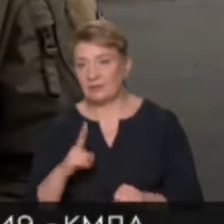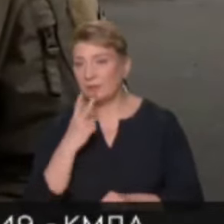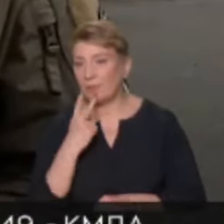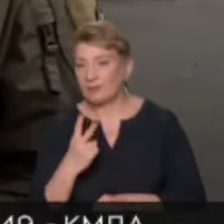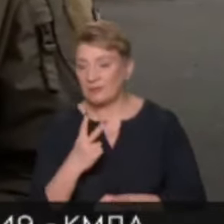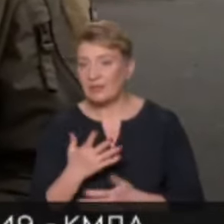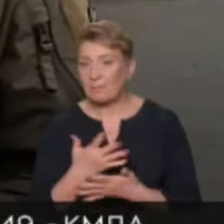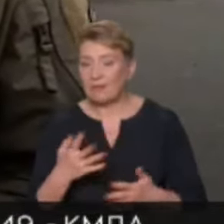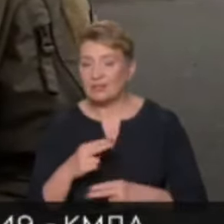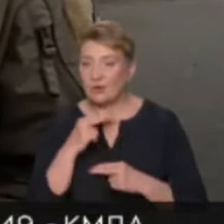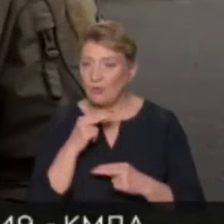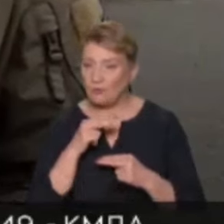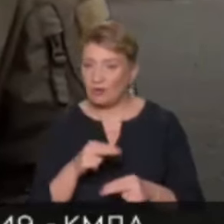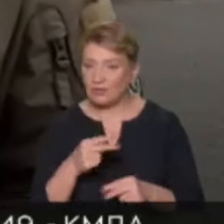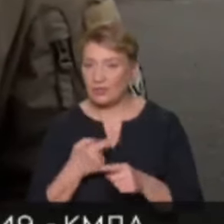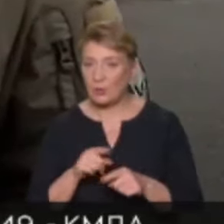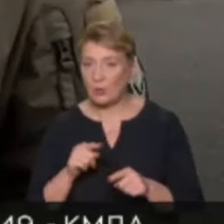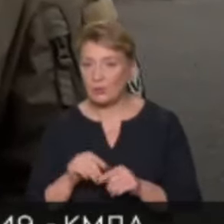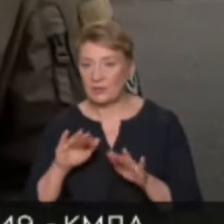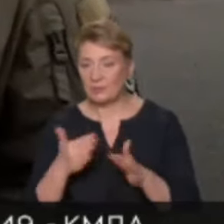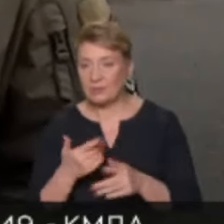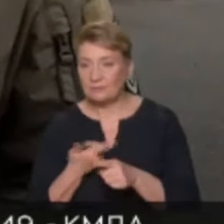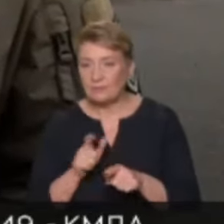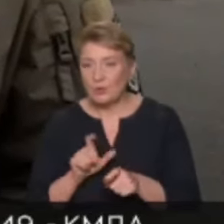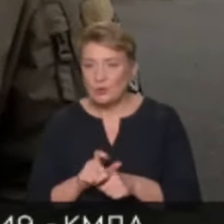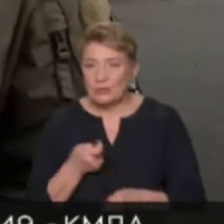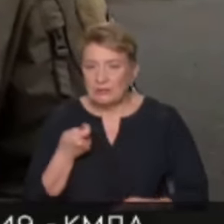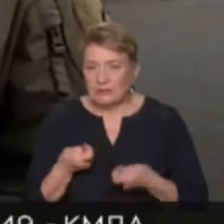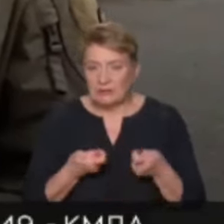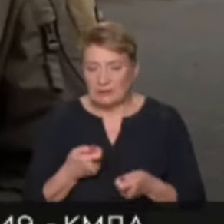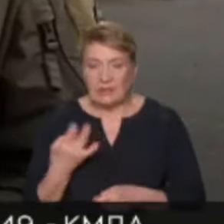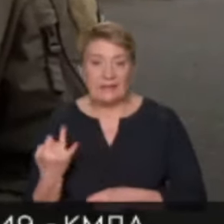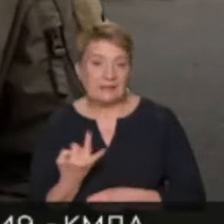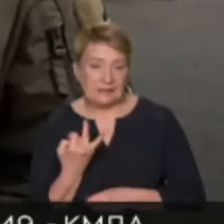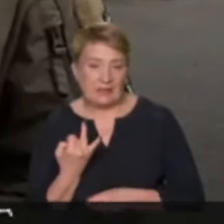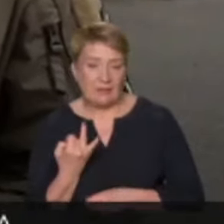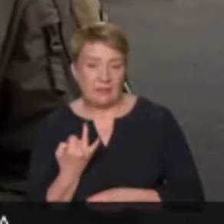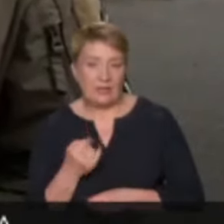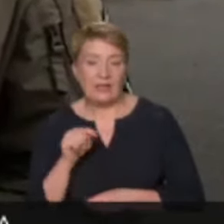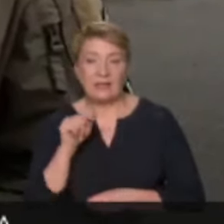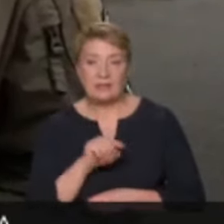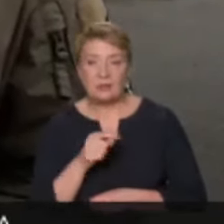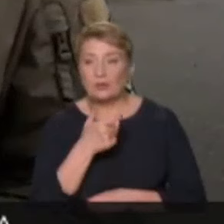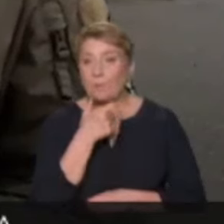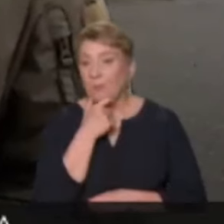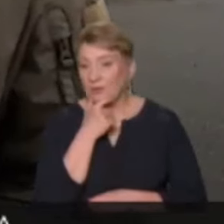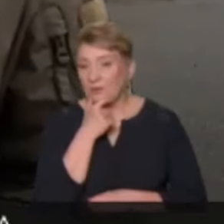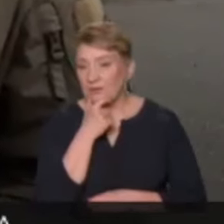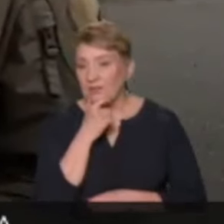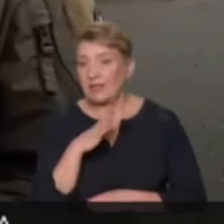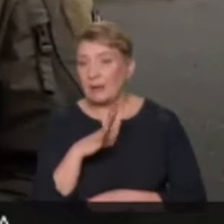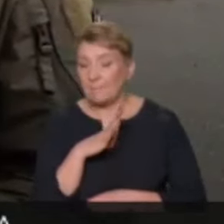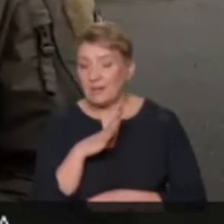уважно, бо цей пам'ятник він дуже деталізований і ну, цікаво, це цікаво. І для того, щоб подивитися, треба дійсно стати на коліно